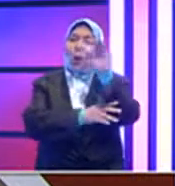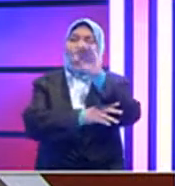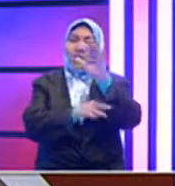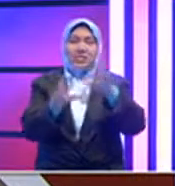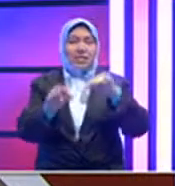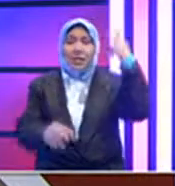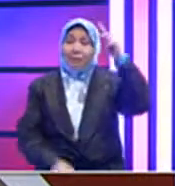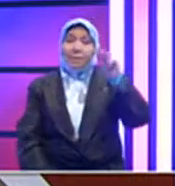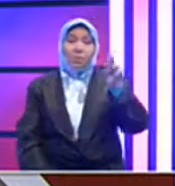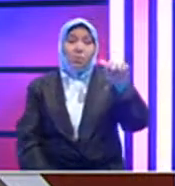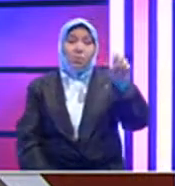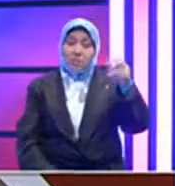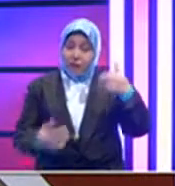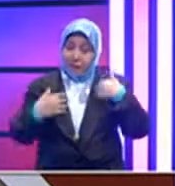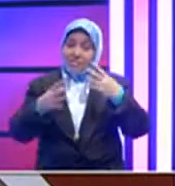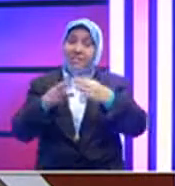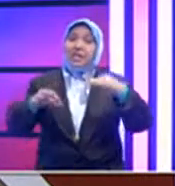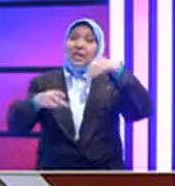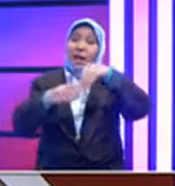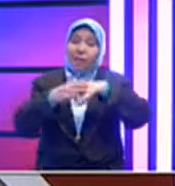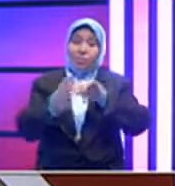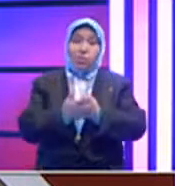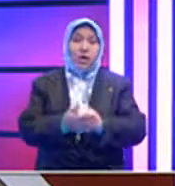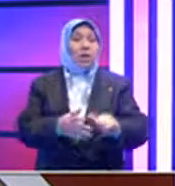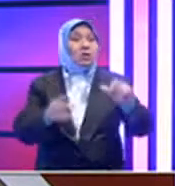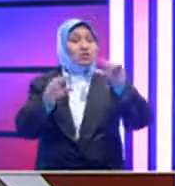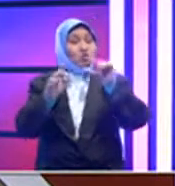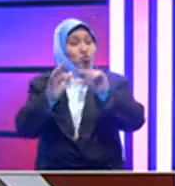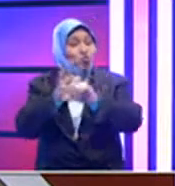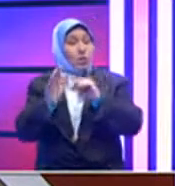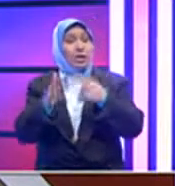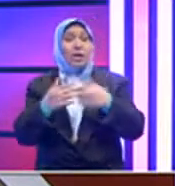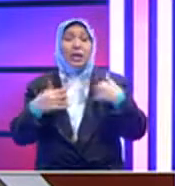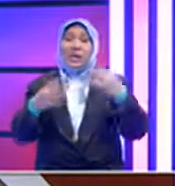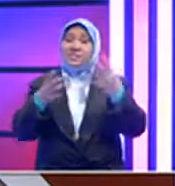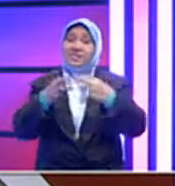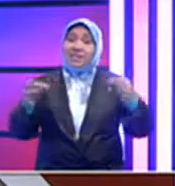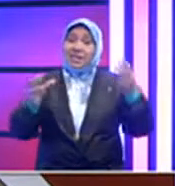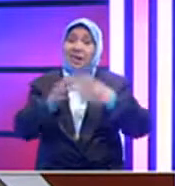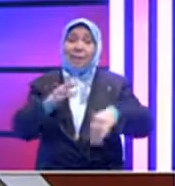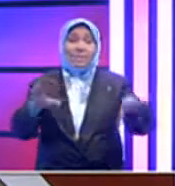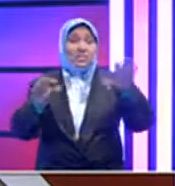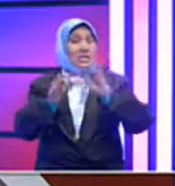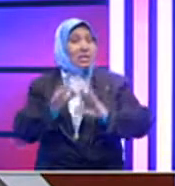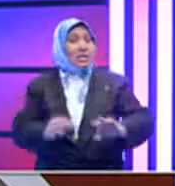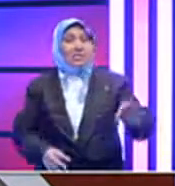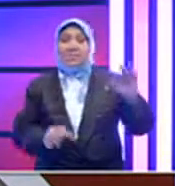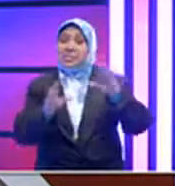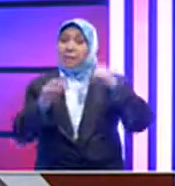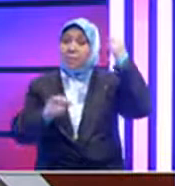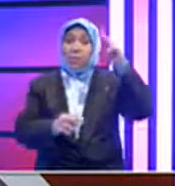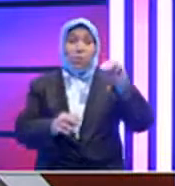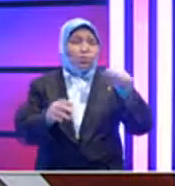Musa Alaihissalam sudah tentu ada didalamnya dan surah ini adalah surah yang menceritakan tentang kisah Nabi Musa secara panjang lebar